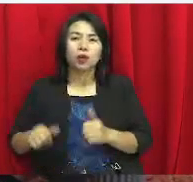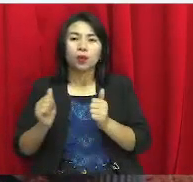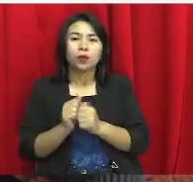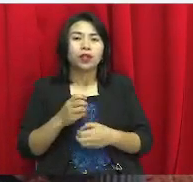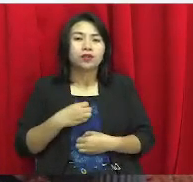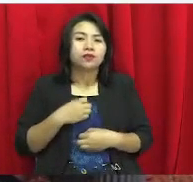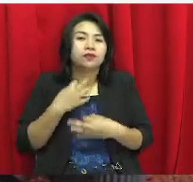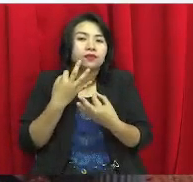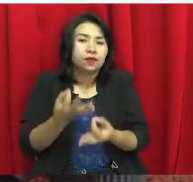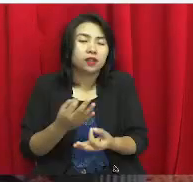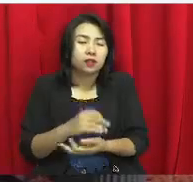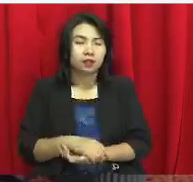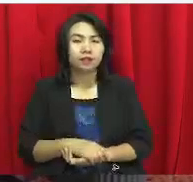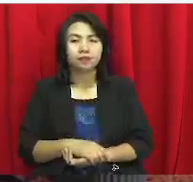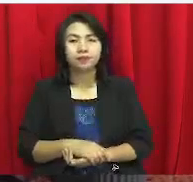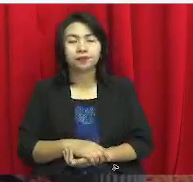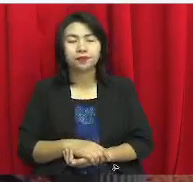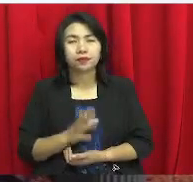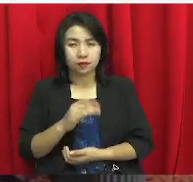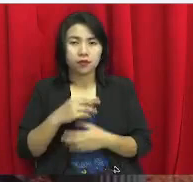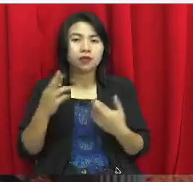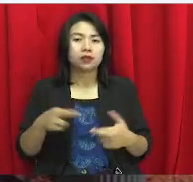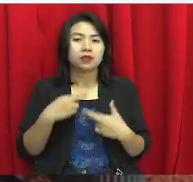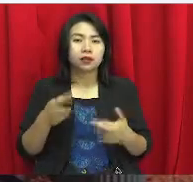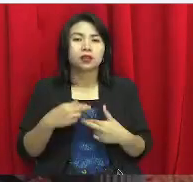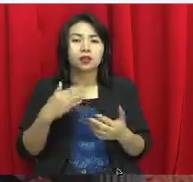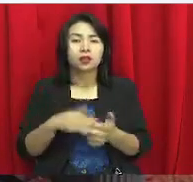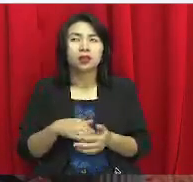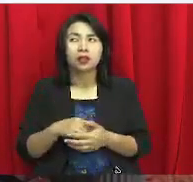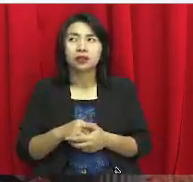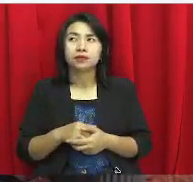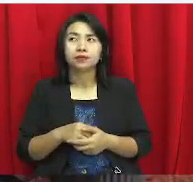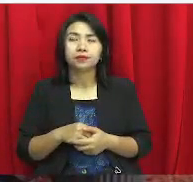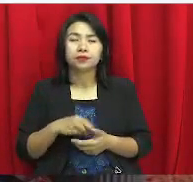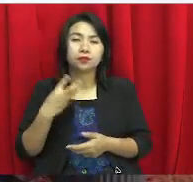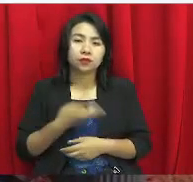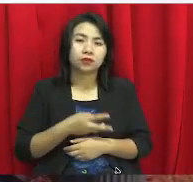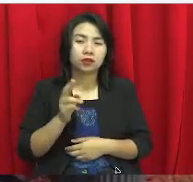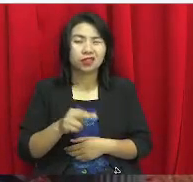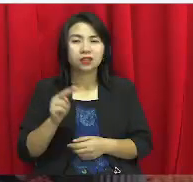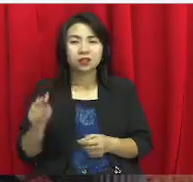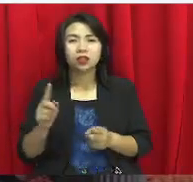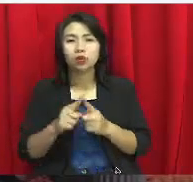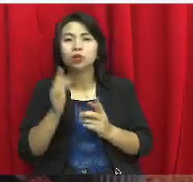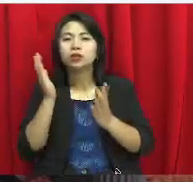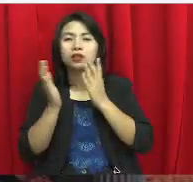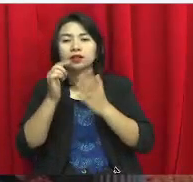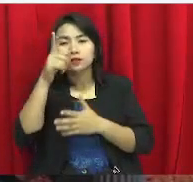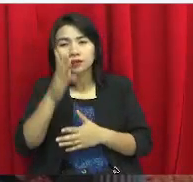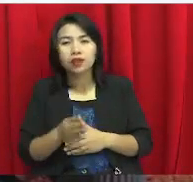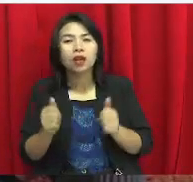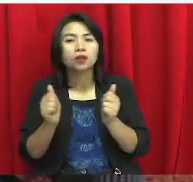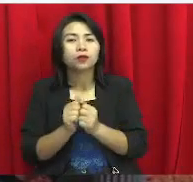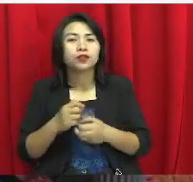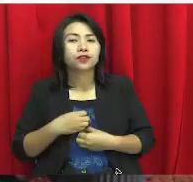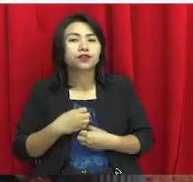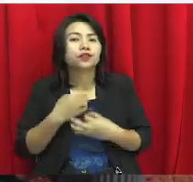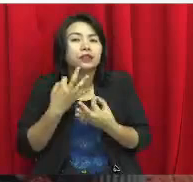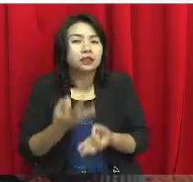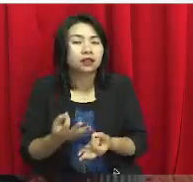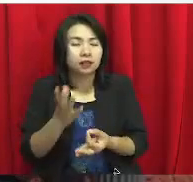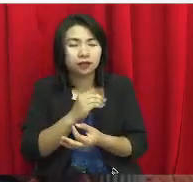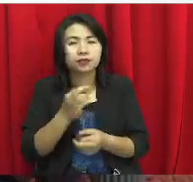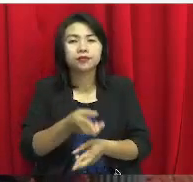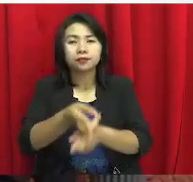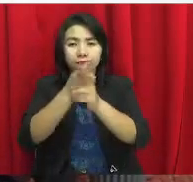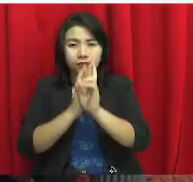Yan yung command sa atin eh. Na paglingkuran natin ang Panginoon na merong pagkatakot sa Kanya at merong excitement na laging gusto mo